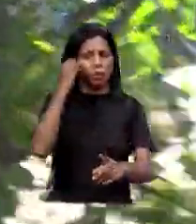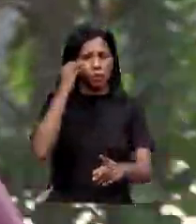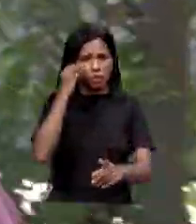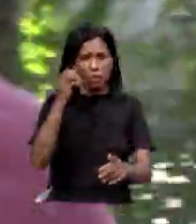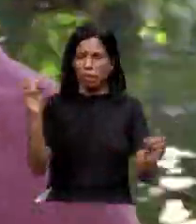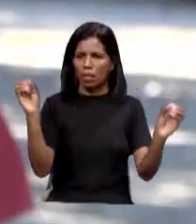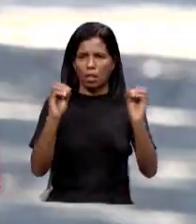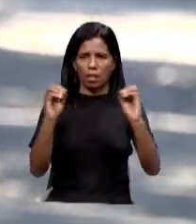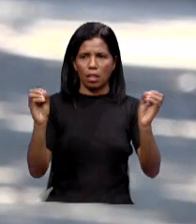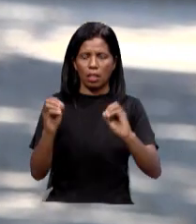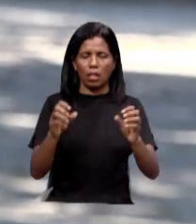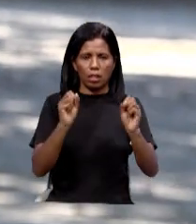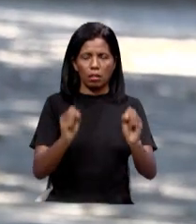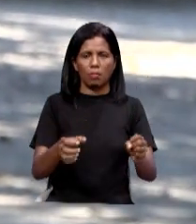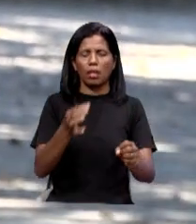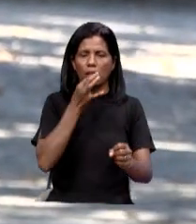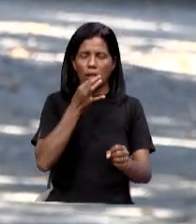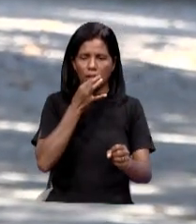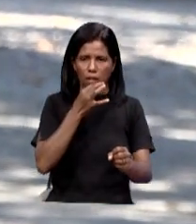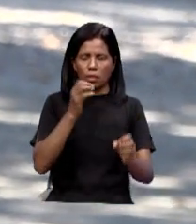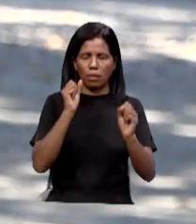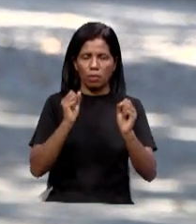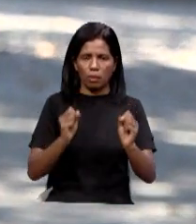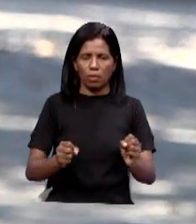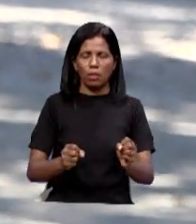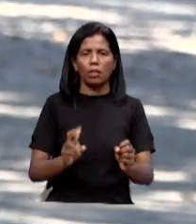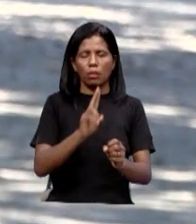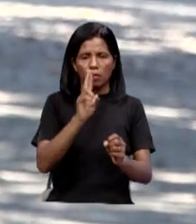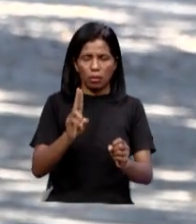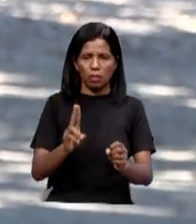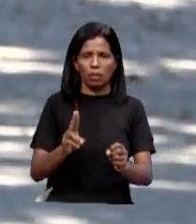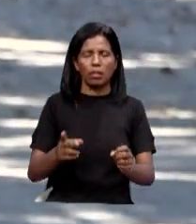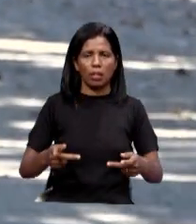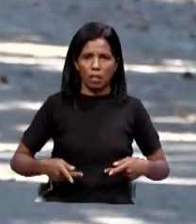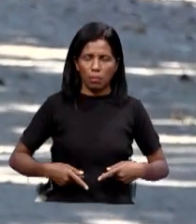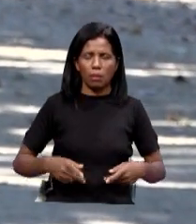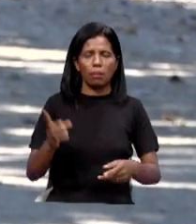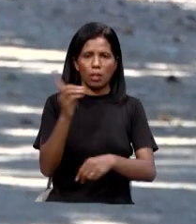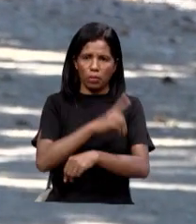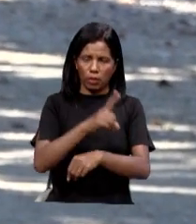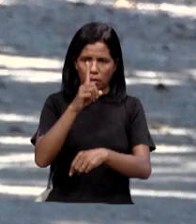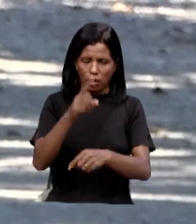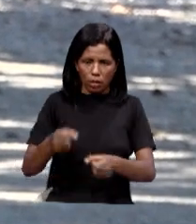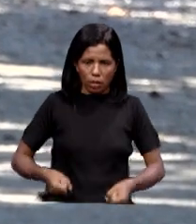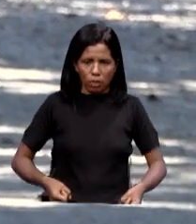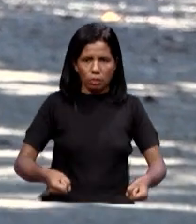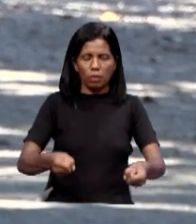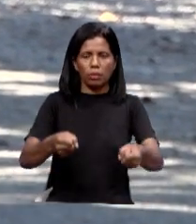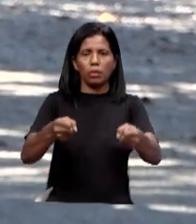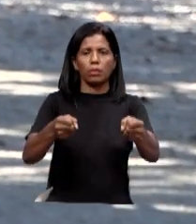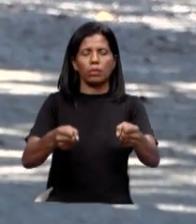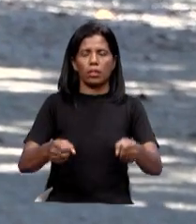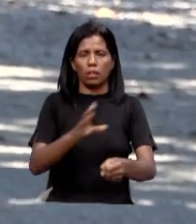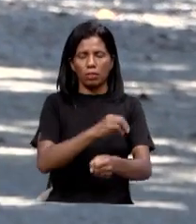iha betida mak nebele mata bisu, hodi kesi netiknya kabung balorong idenian. Nye dudu nye karosa, hodi hili